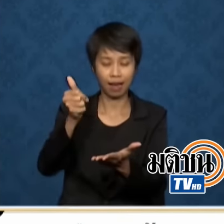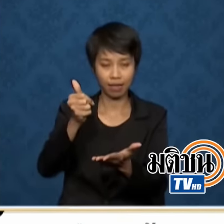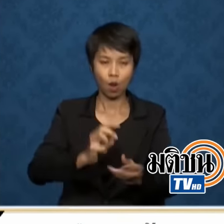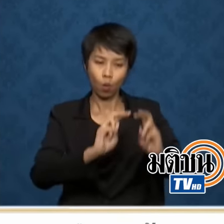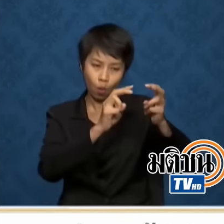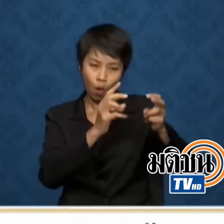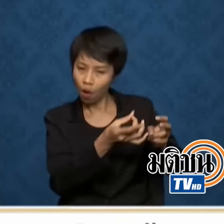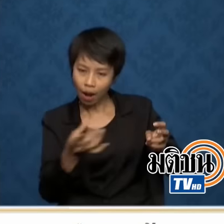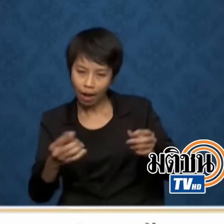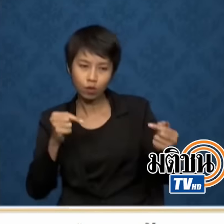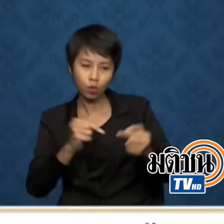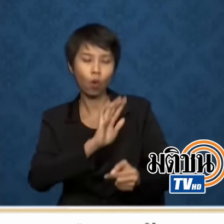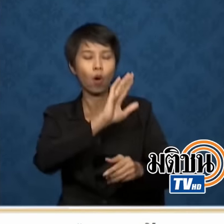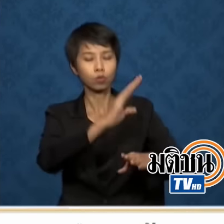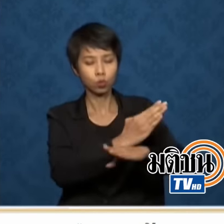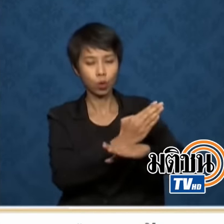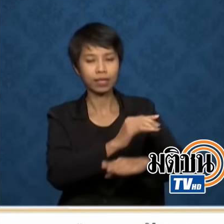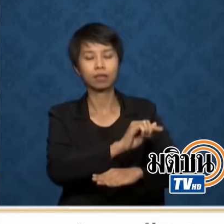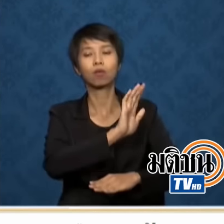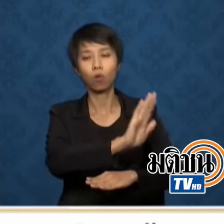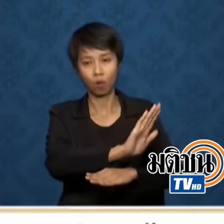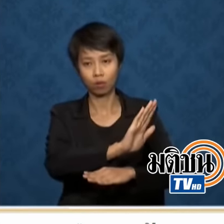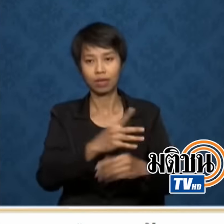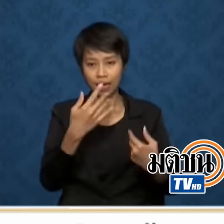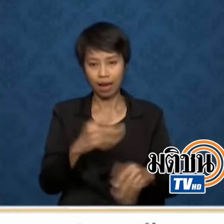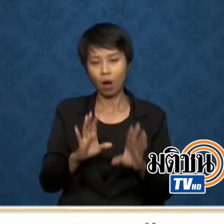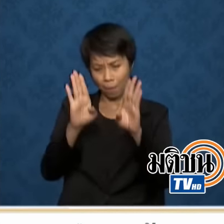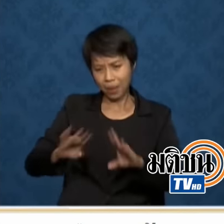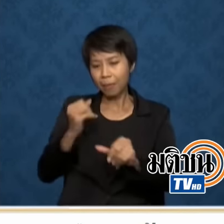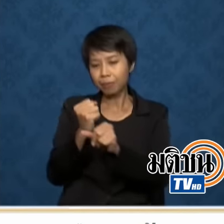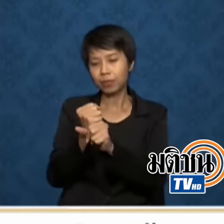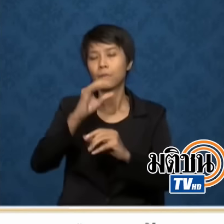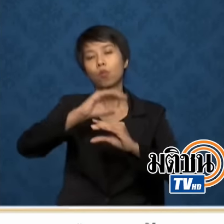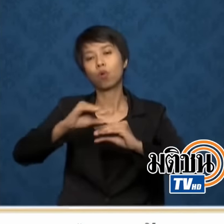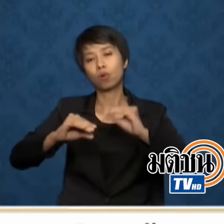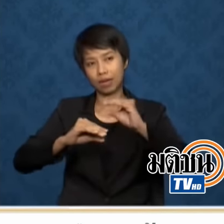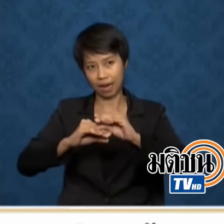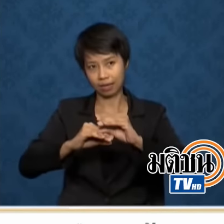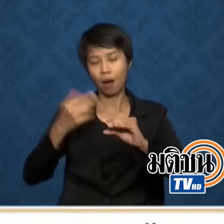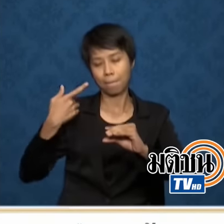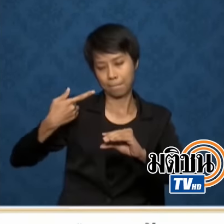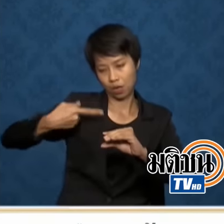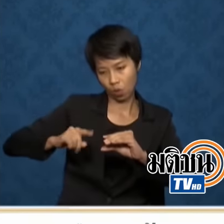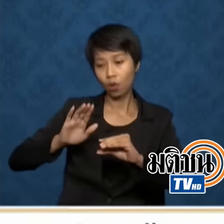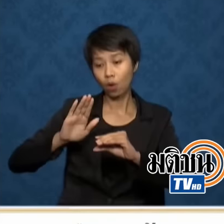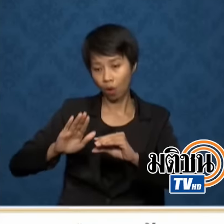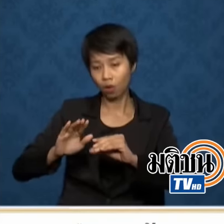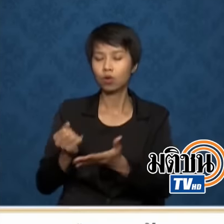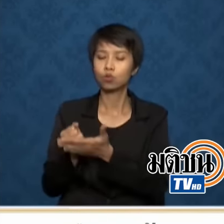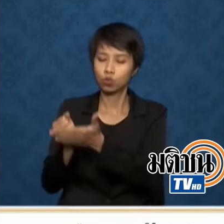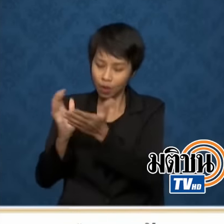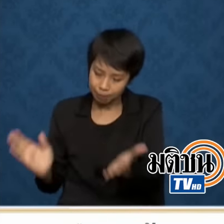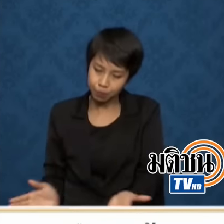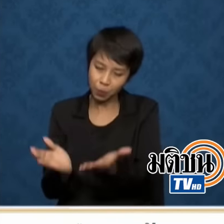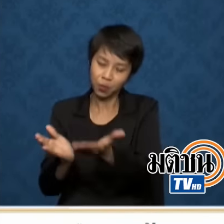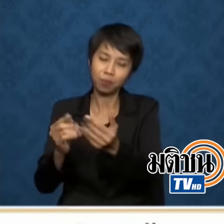ในภาคธุรกิจนะครับแล้วก็นำเสนอรูปแบบของโครงการที่จะเป็นประโยชน์และจะสามารถผลักดันให้เกิดประโยชน์กับ